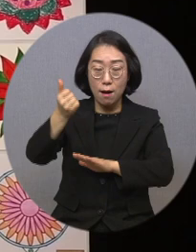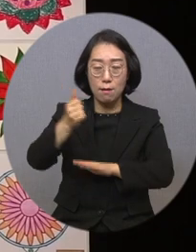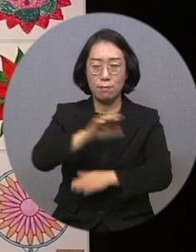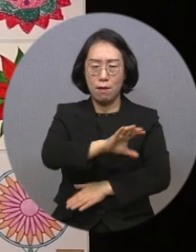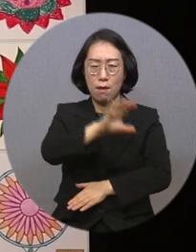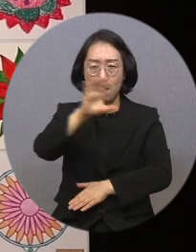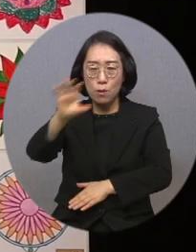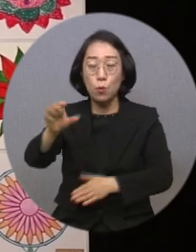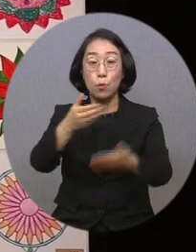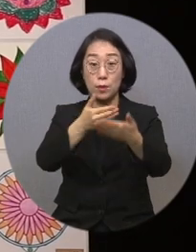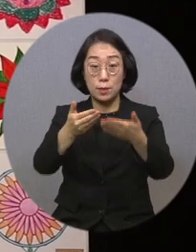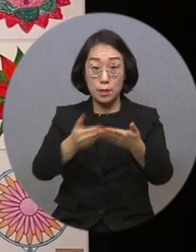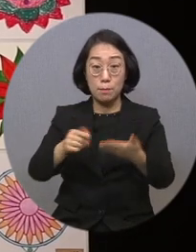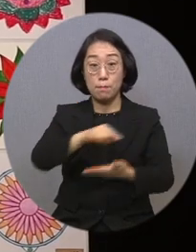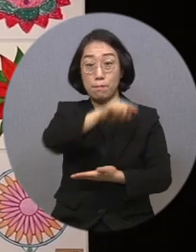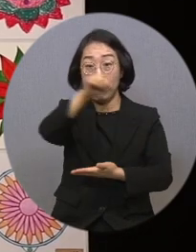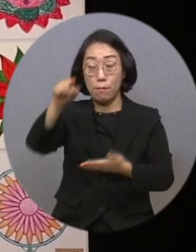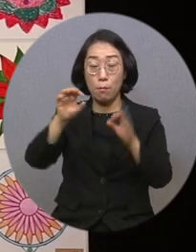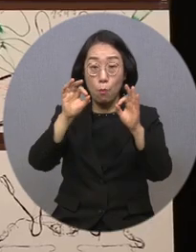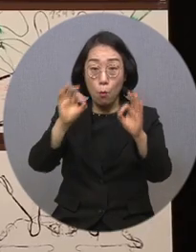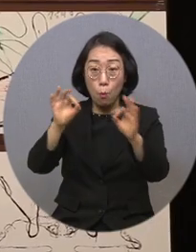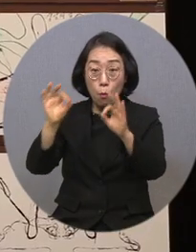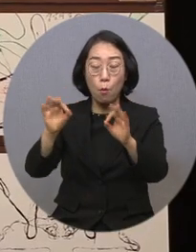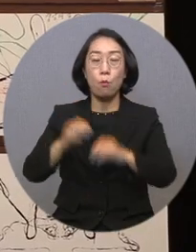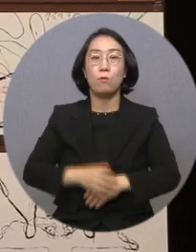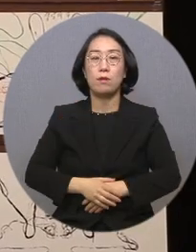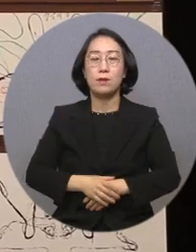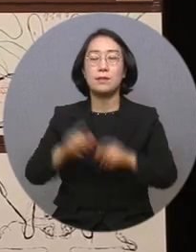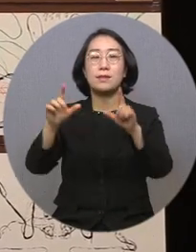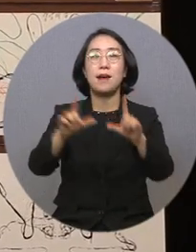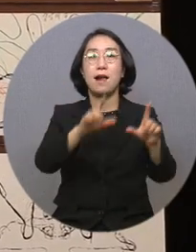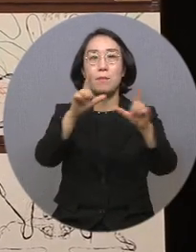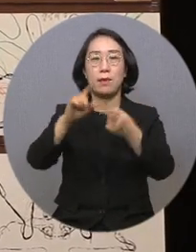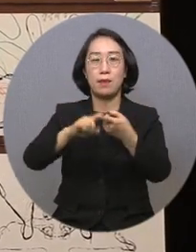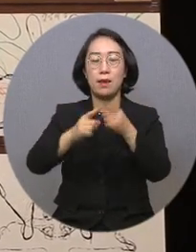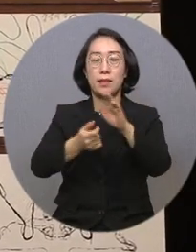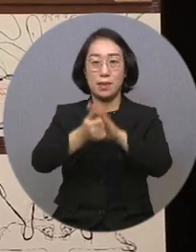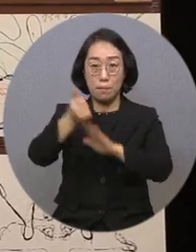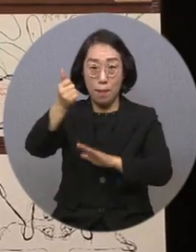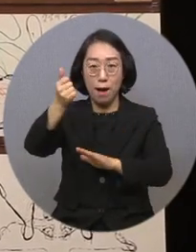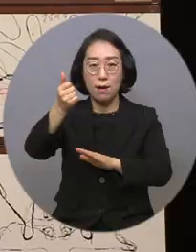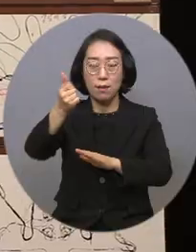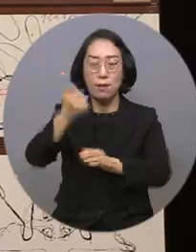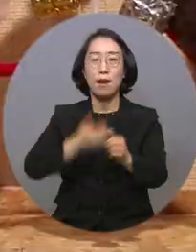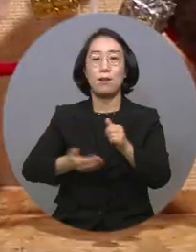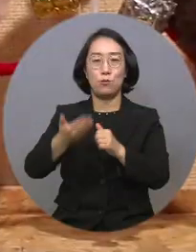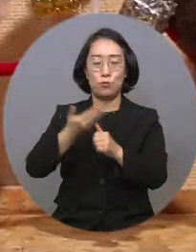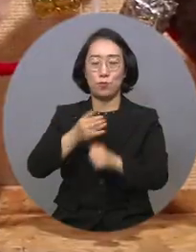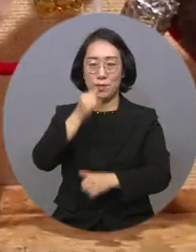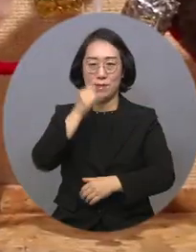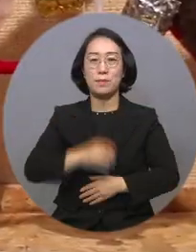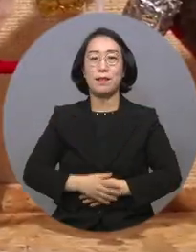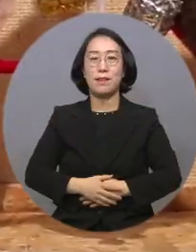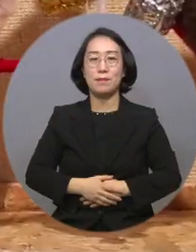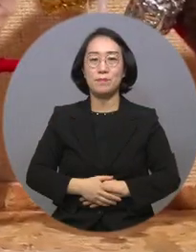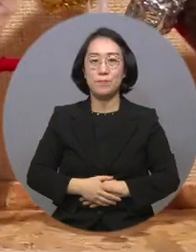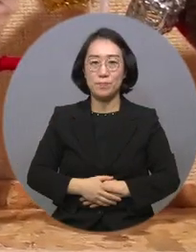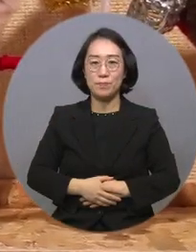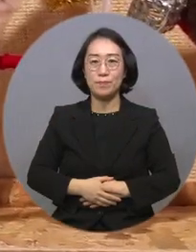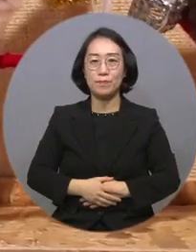담아낸 노숙인들의 작품들은 삶에 대한 희망을 전해주고 있습니다. 복지TV